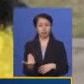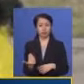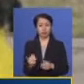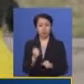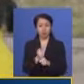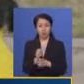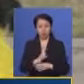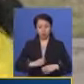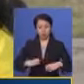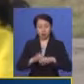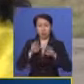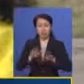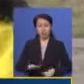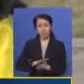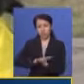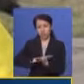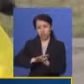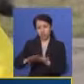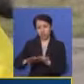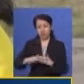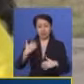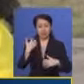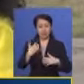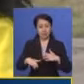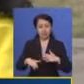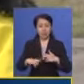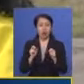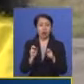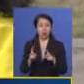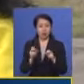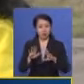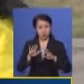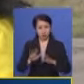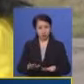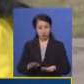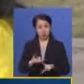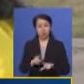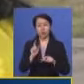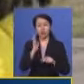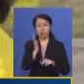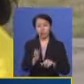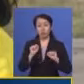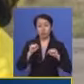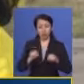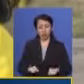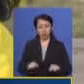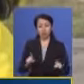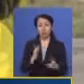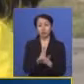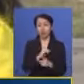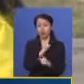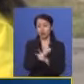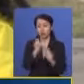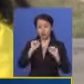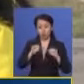островок чистой зоны посреди, допустим, неблагополучной зоны. Это дает им право, несмотря на то, что имеется ограничение,